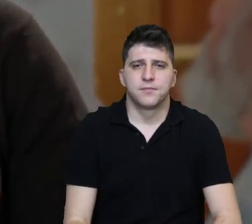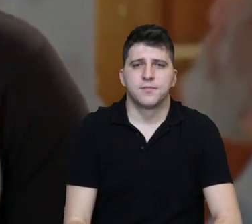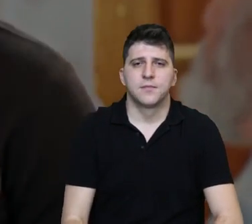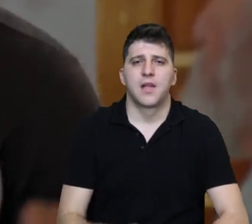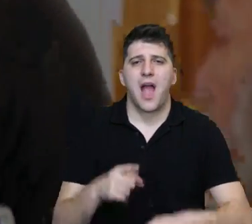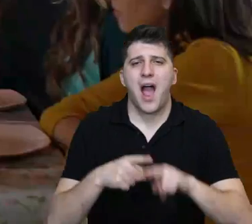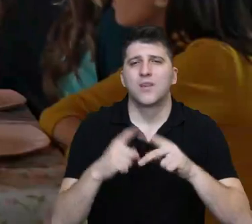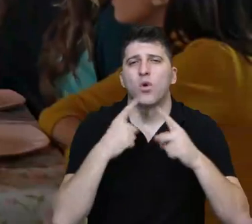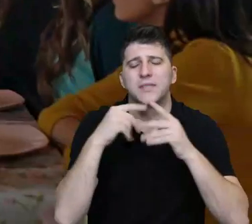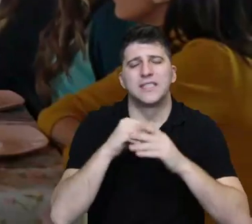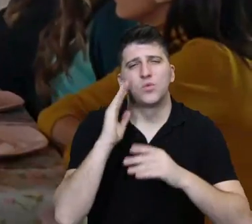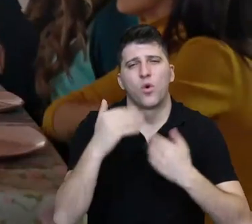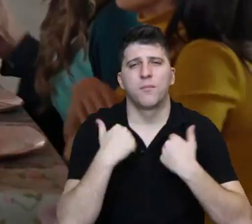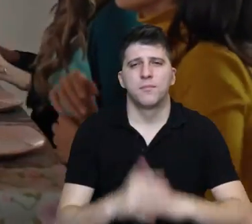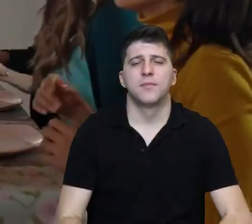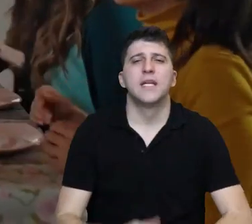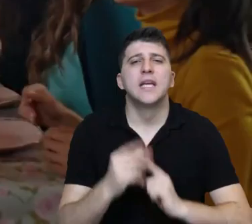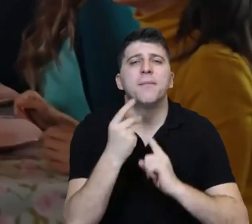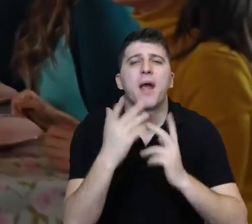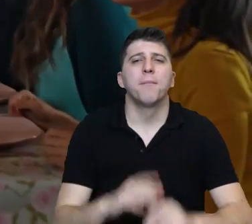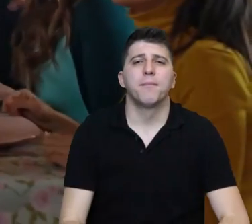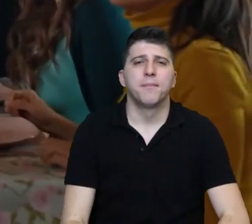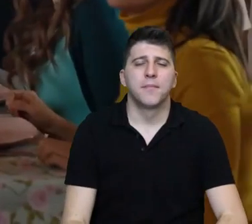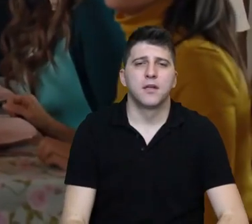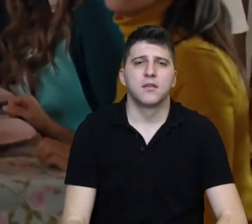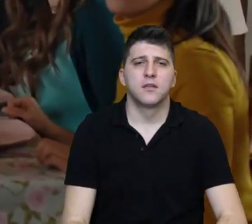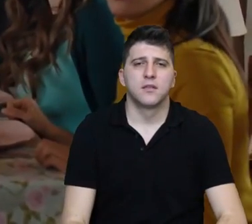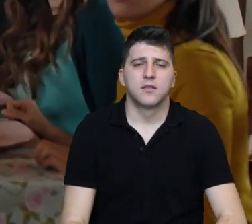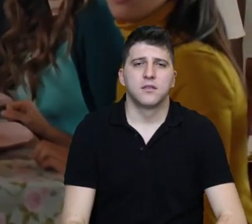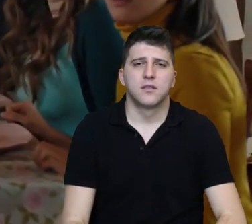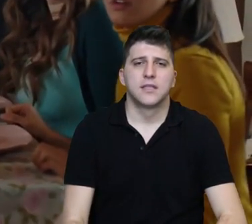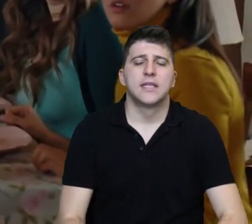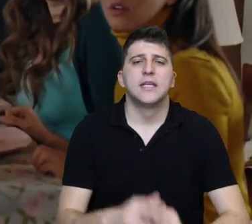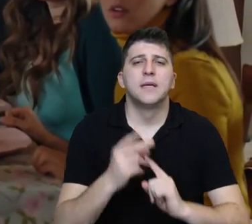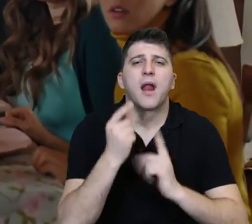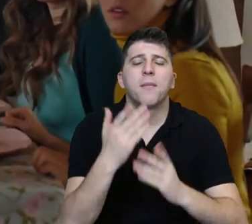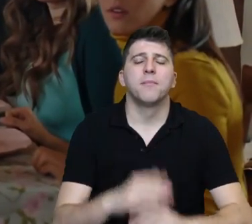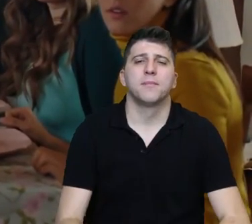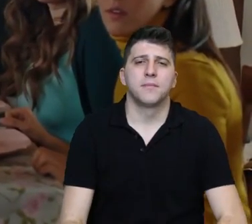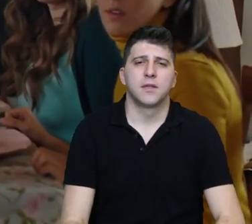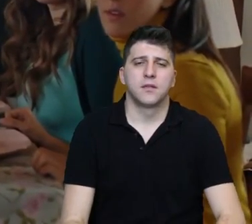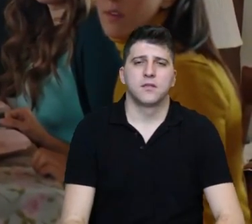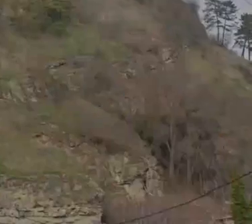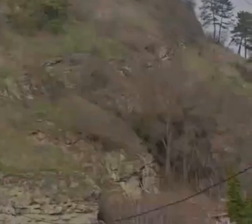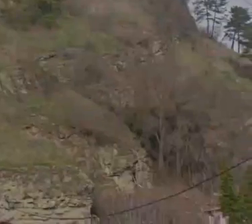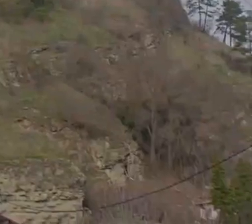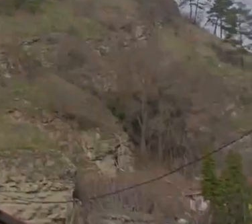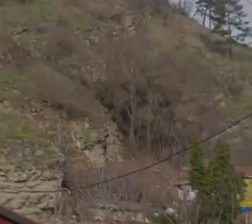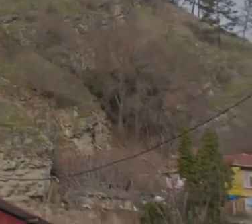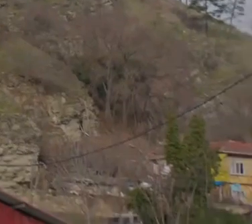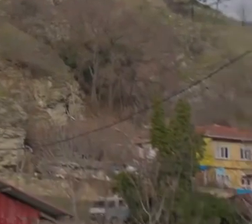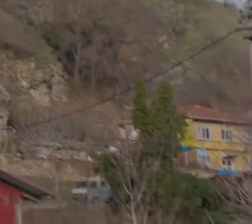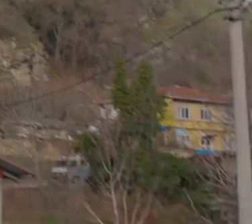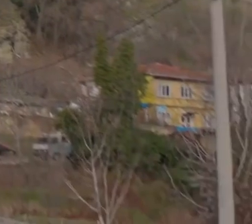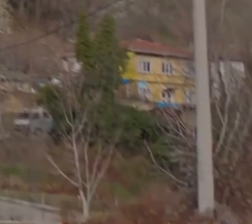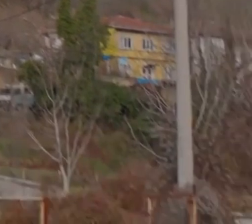Arda'yla konuşmaya gidiyorum. İbrahim. Ayaklandı. Arkasından baka kaldılar. Alev